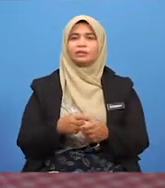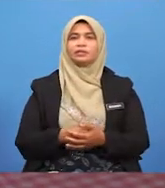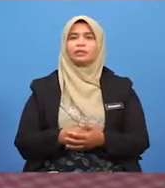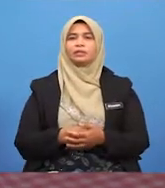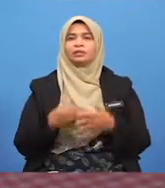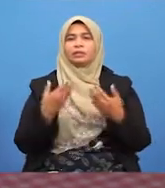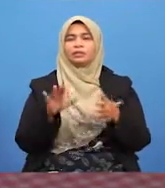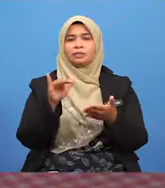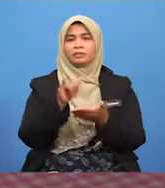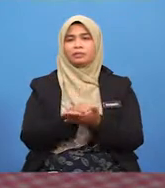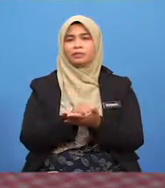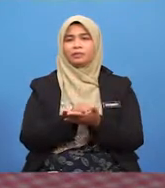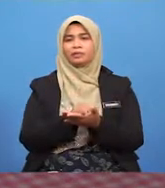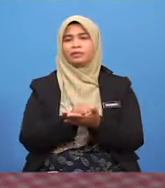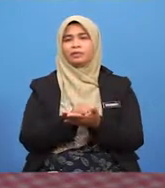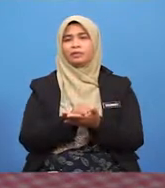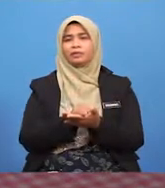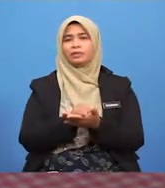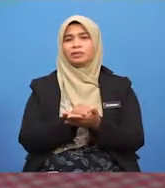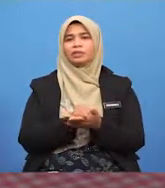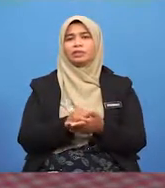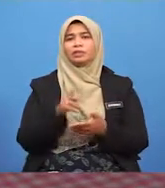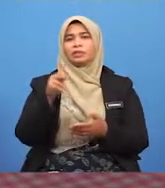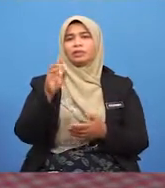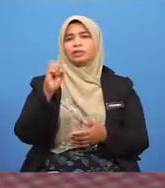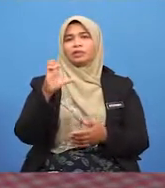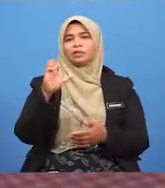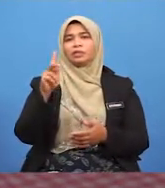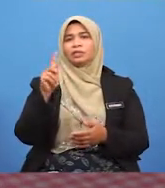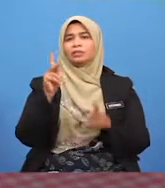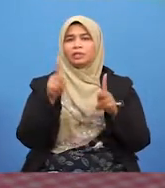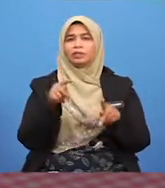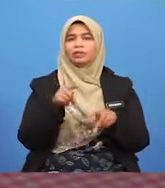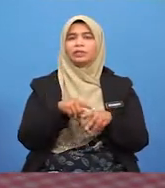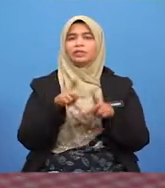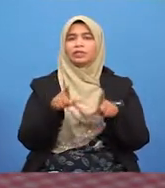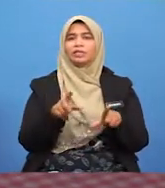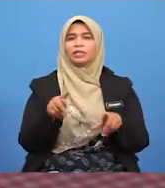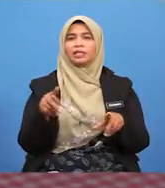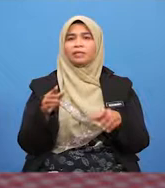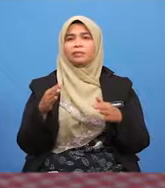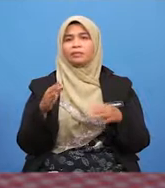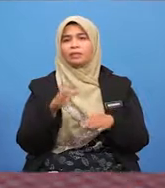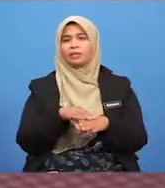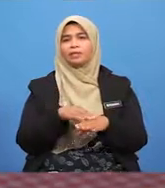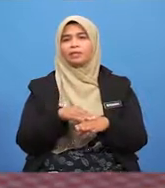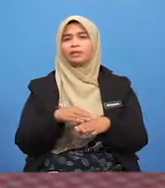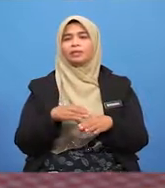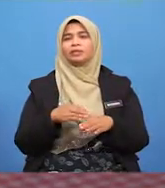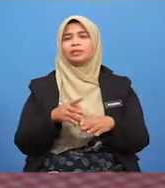Selepas itu kocek ini perlu ditetapkan pada